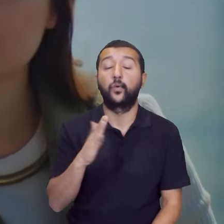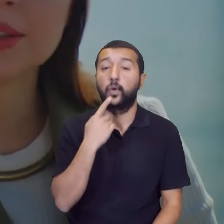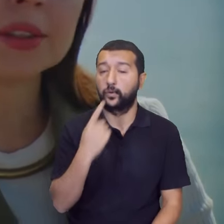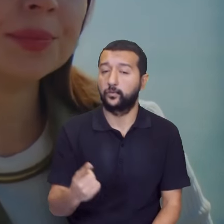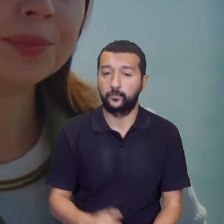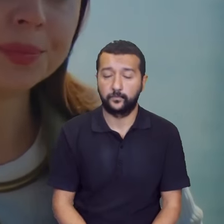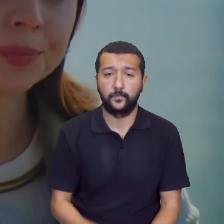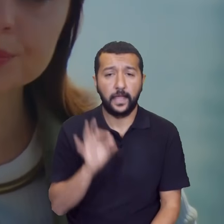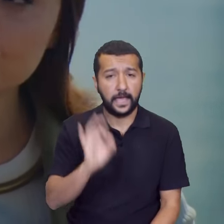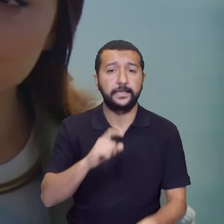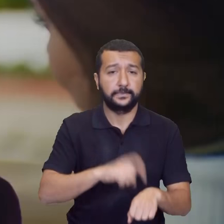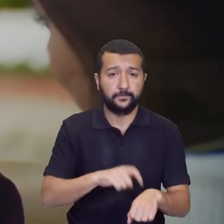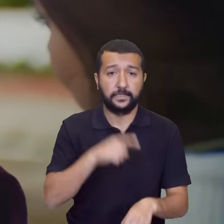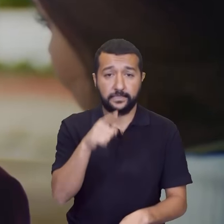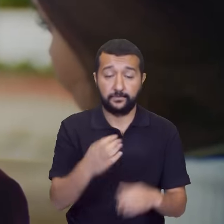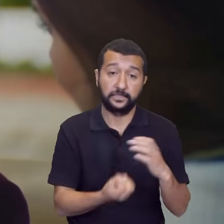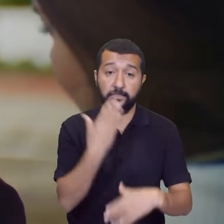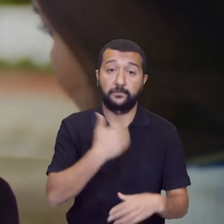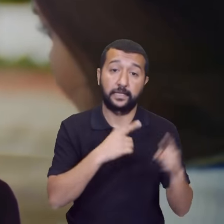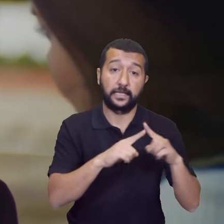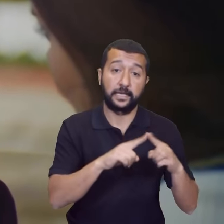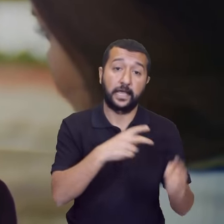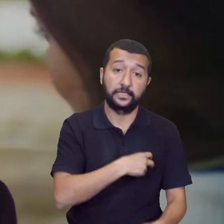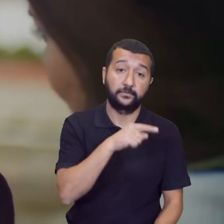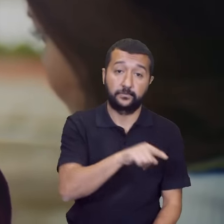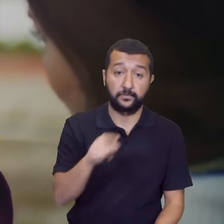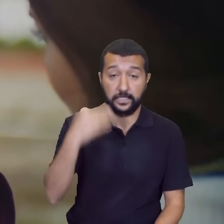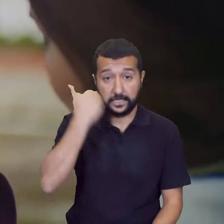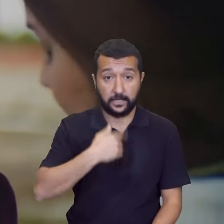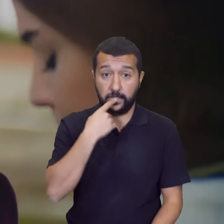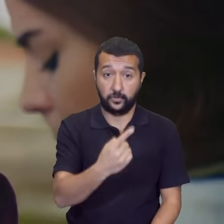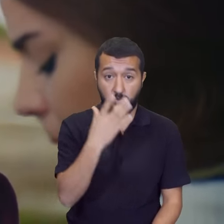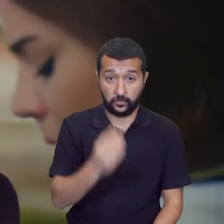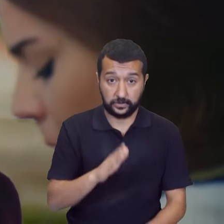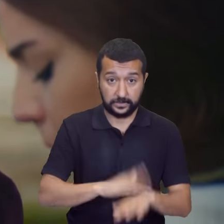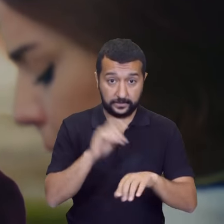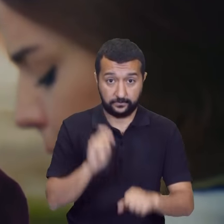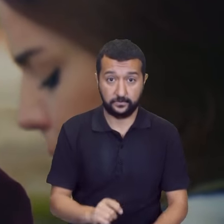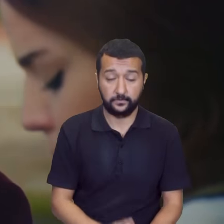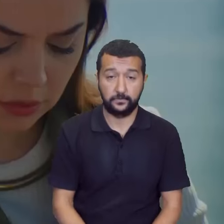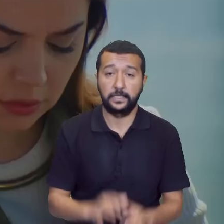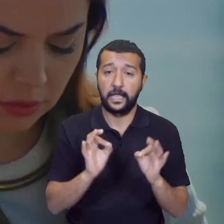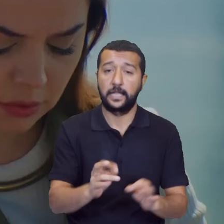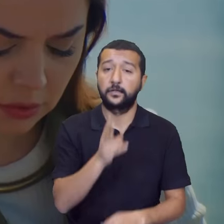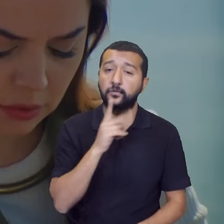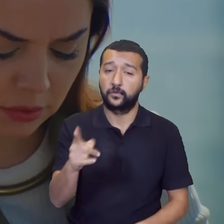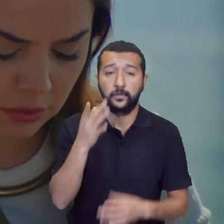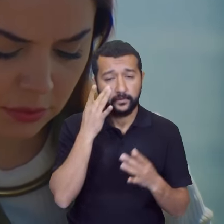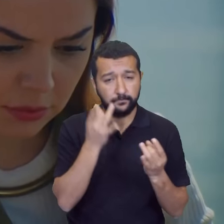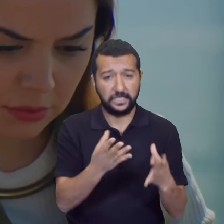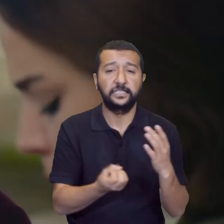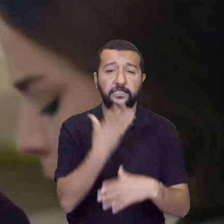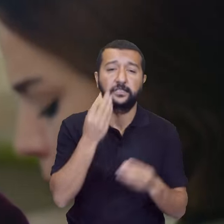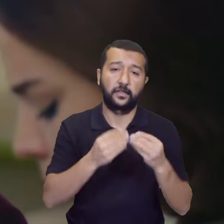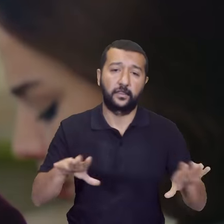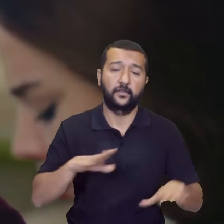Emel. Her seferinde sen mi çıkıp yok ben Tarık'a aşığım, yok bilmem ne, yalan mı söyleyip duracaksın? Eninde sonunda foyamız ortaya